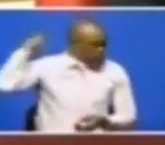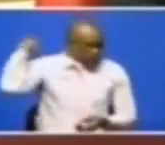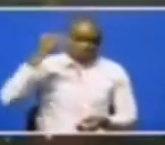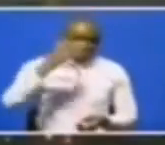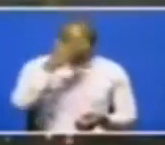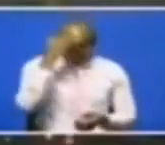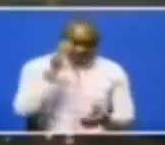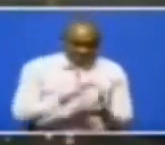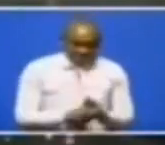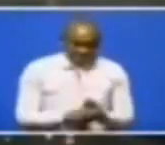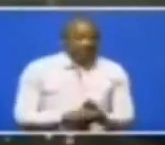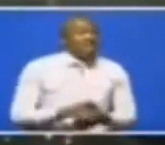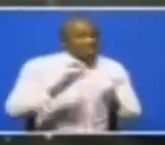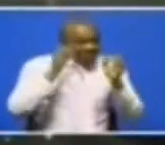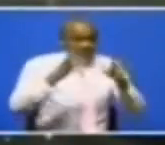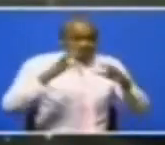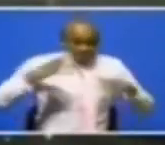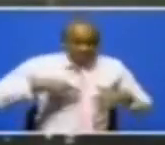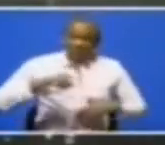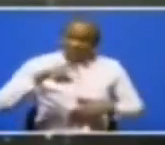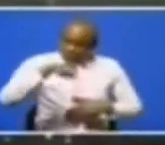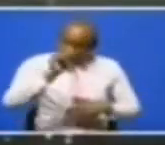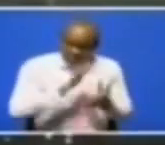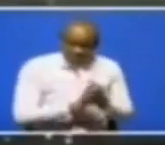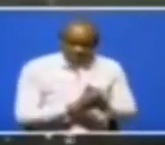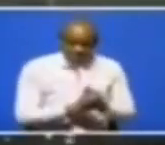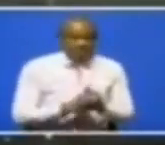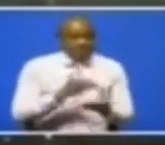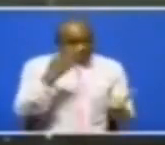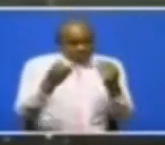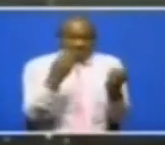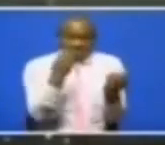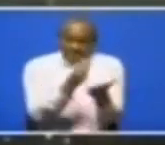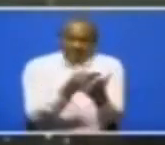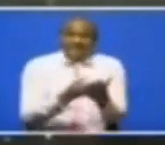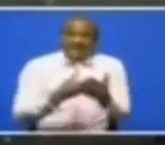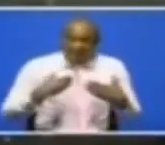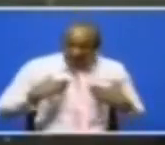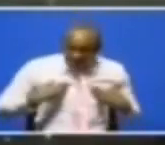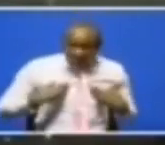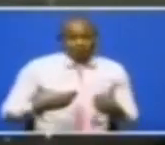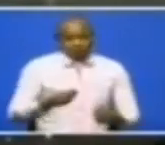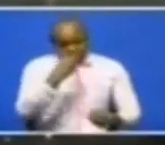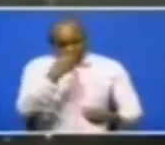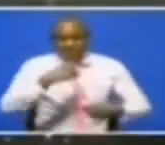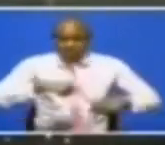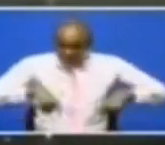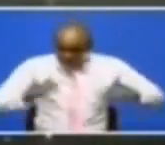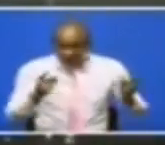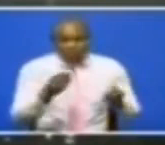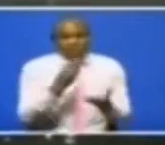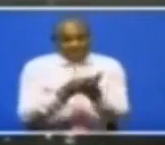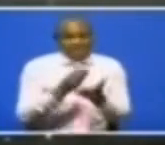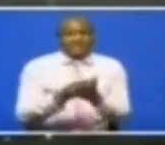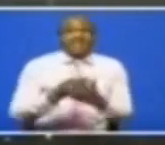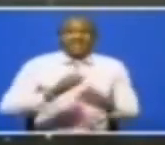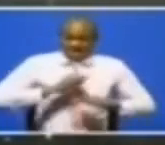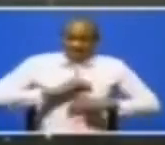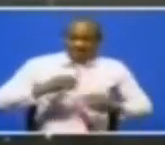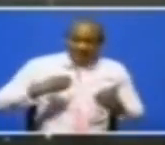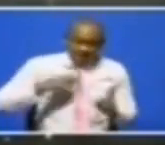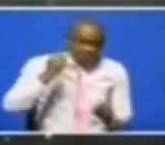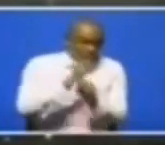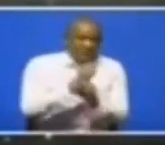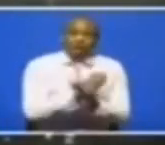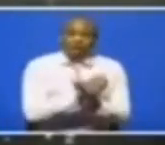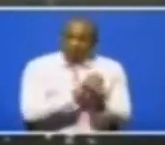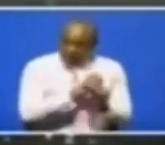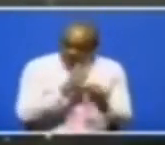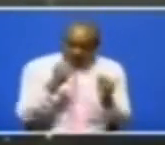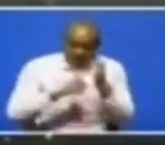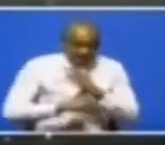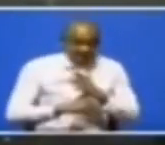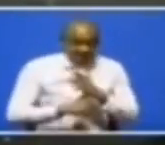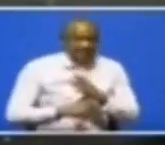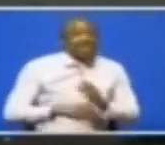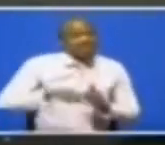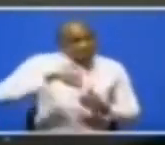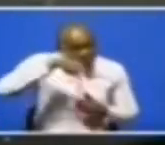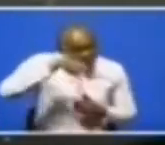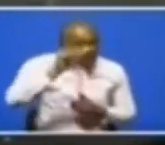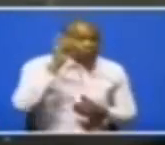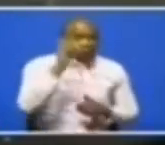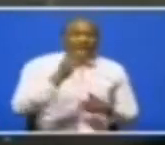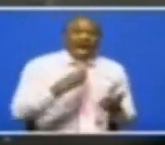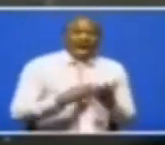iliyopita. Mm-hmm. Kwa tukimwezesha mwananchi kuweza kujimudu, kujilisha kutokana na bidii yake ya kila siku,